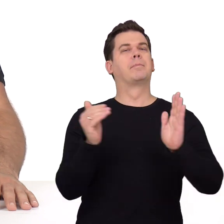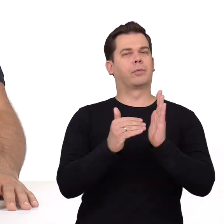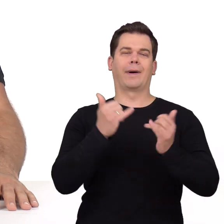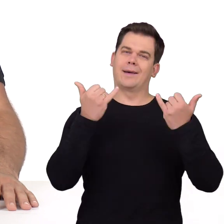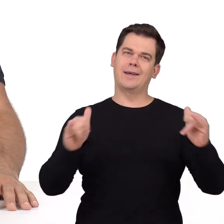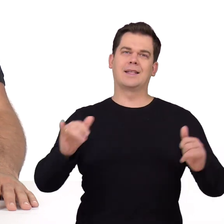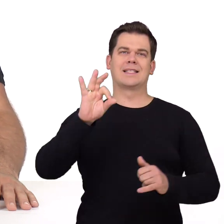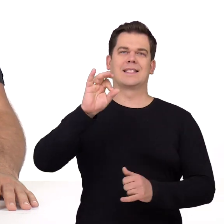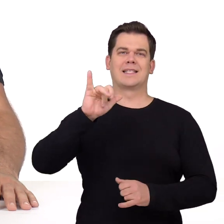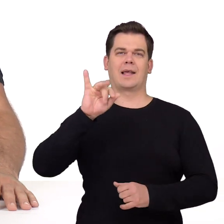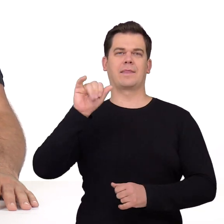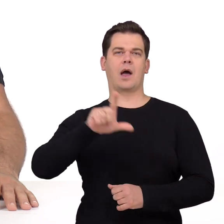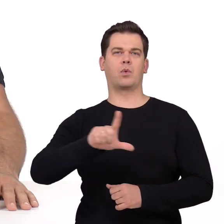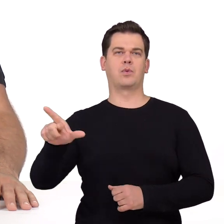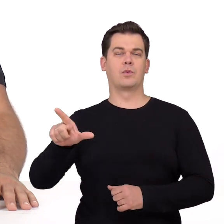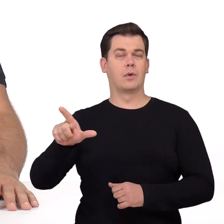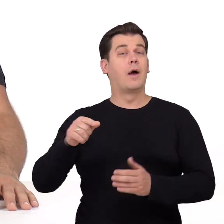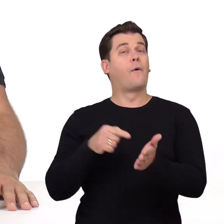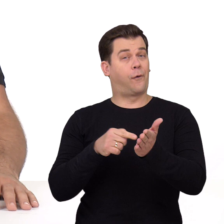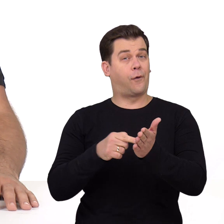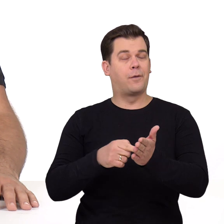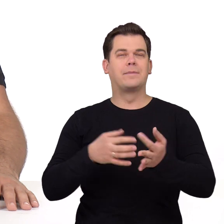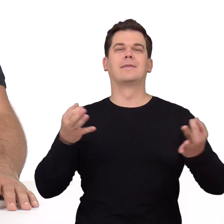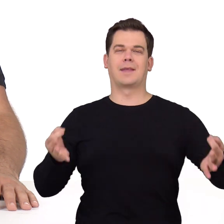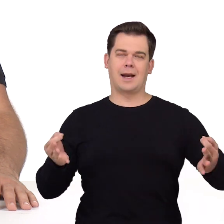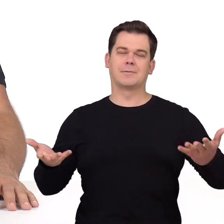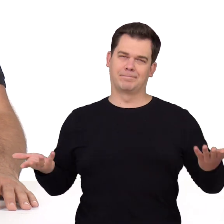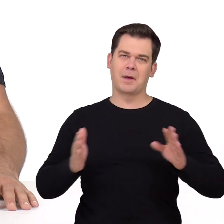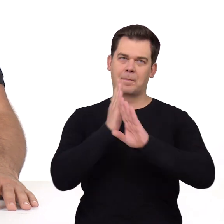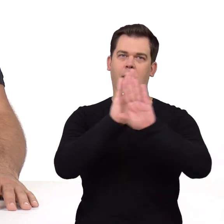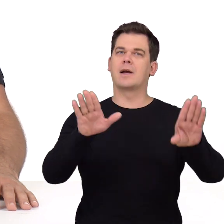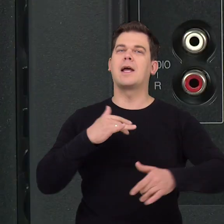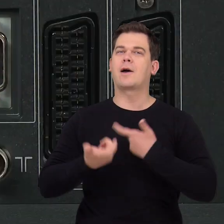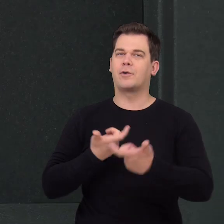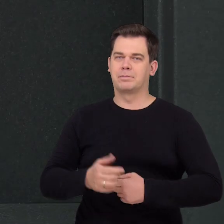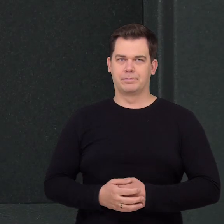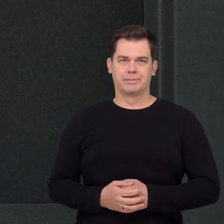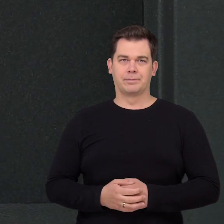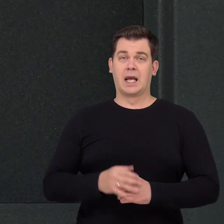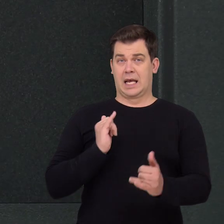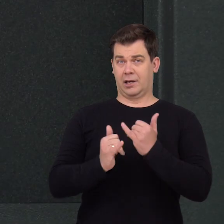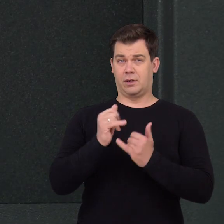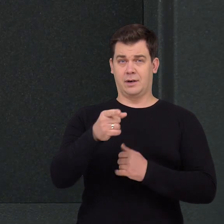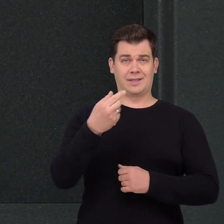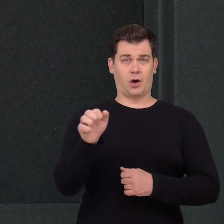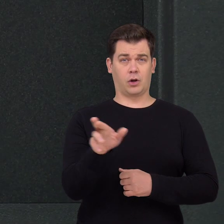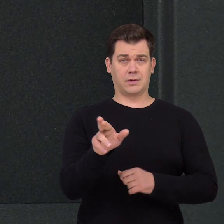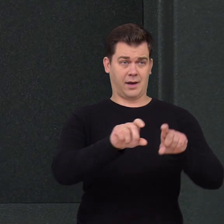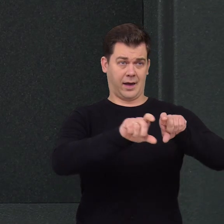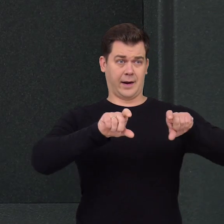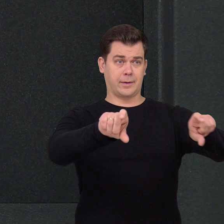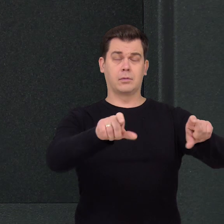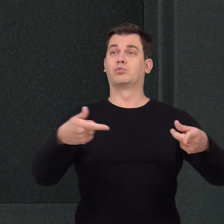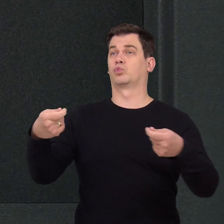źródło sygnału w telewizorze. I właśnie w tym odcinku pokażę, jak to zrobić. Jeżeli Twój dekoder jest podłączony do